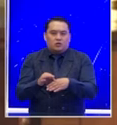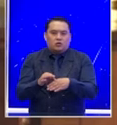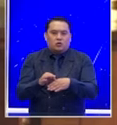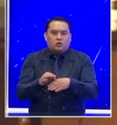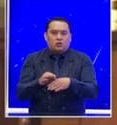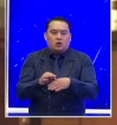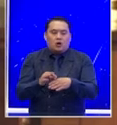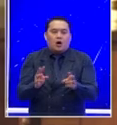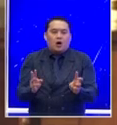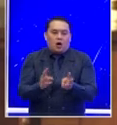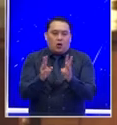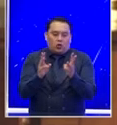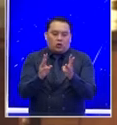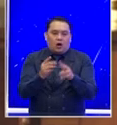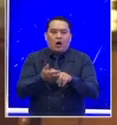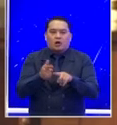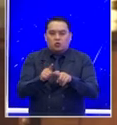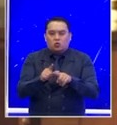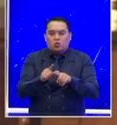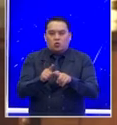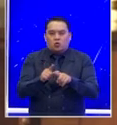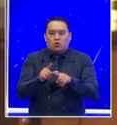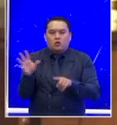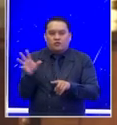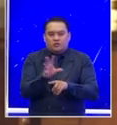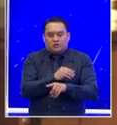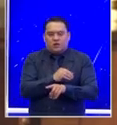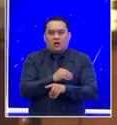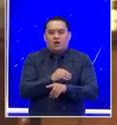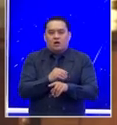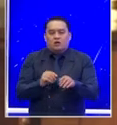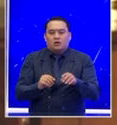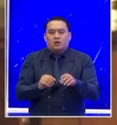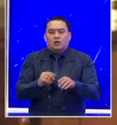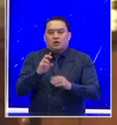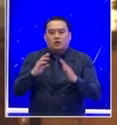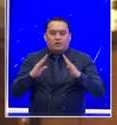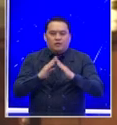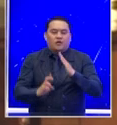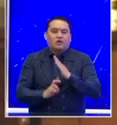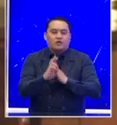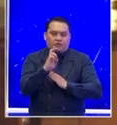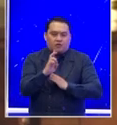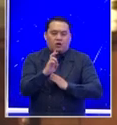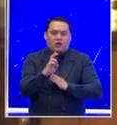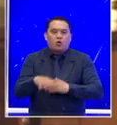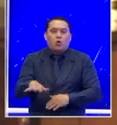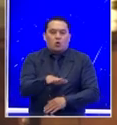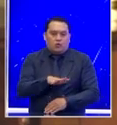благодатный огонь, от которого затеплятся лампады в храмах митрополичьего